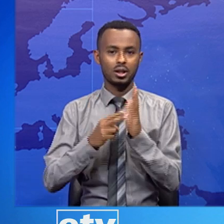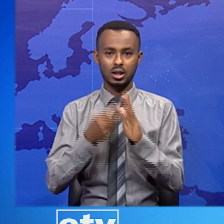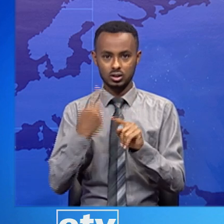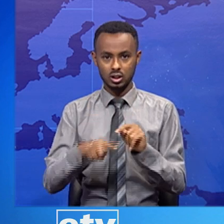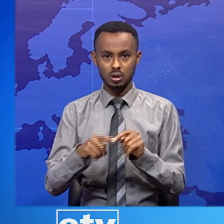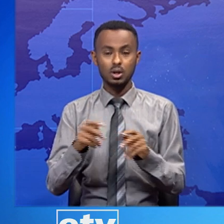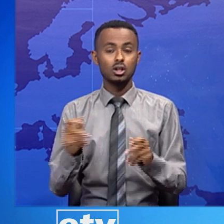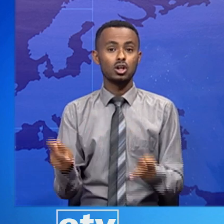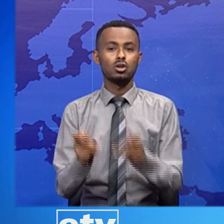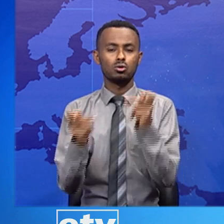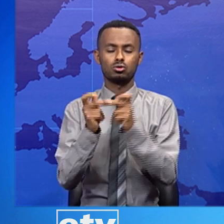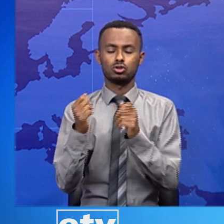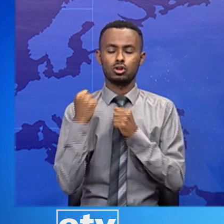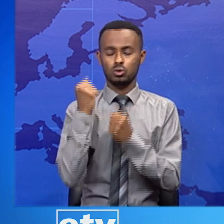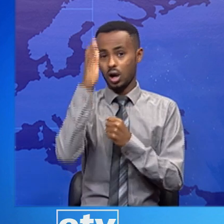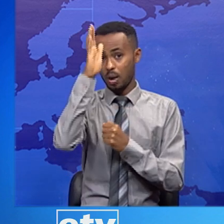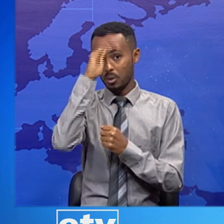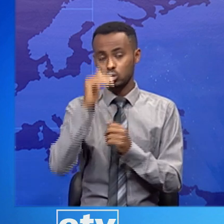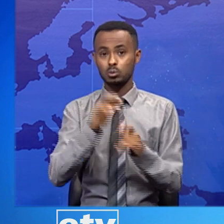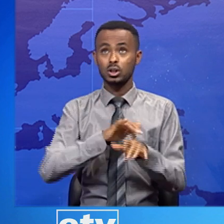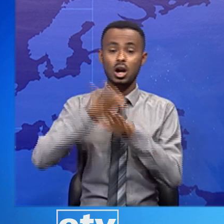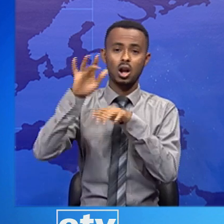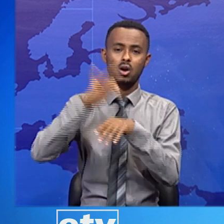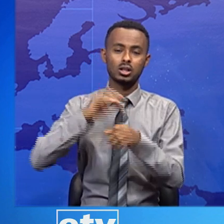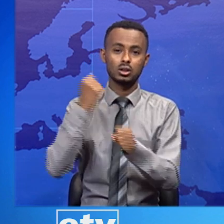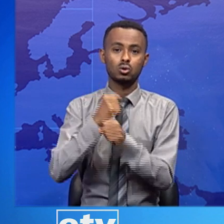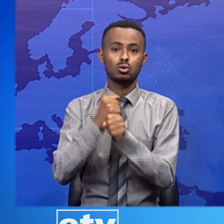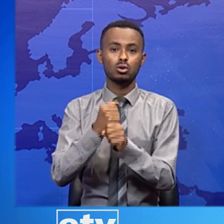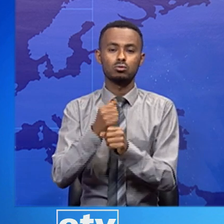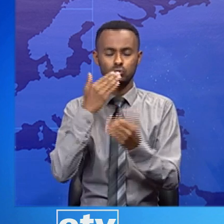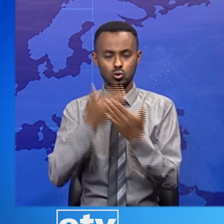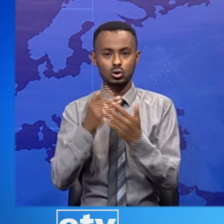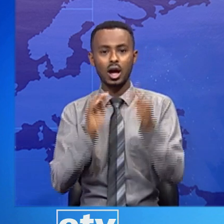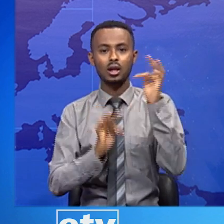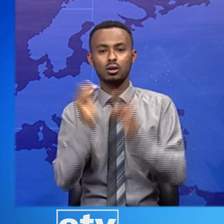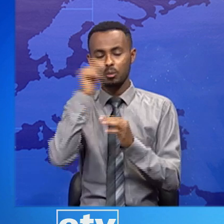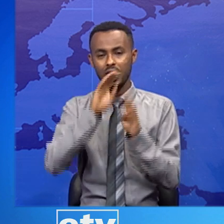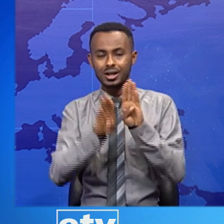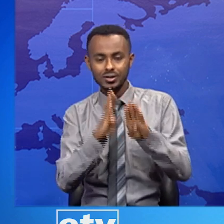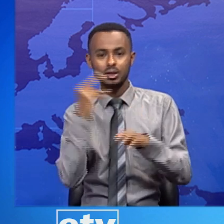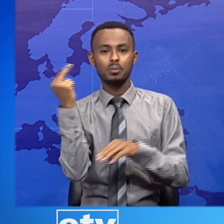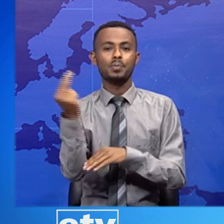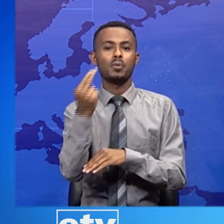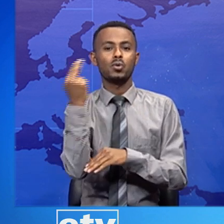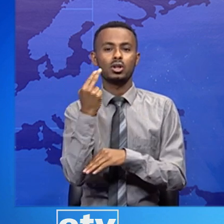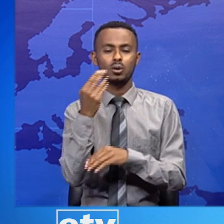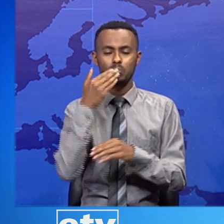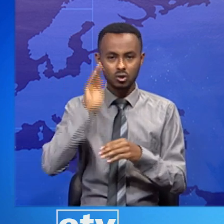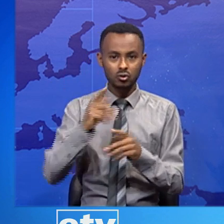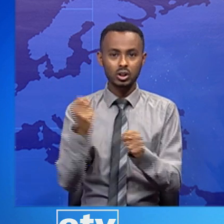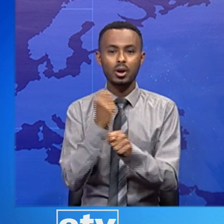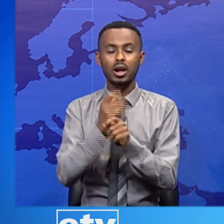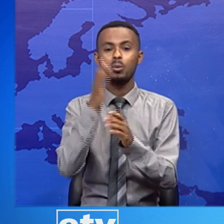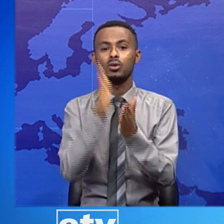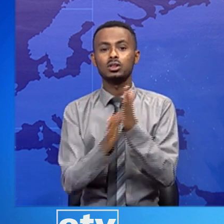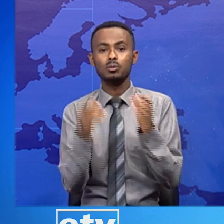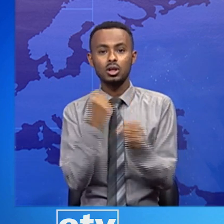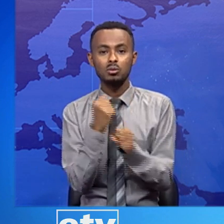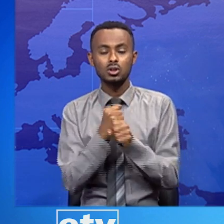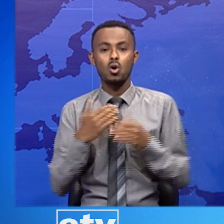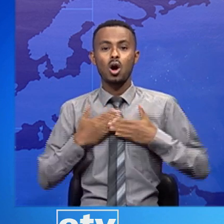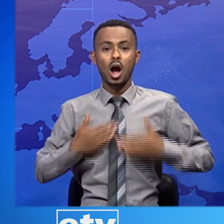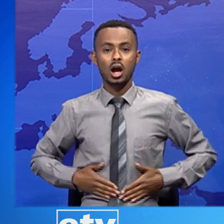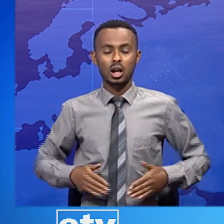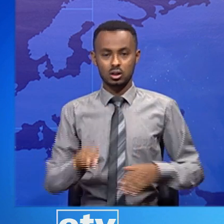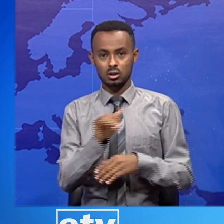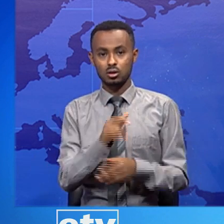ቆይተናል። የአድዋ ጀግኖች አባቶች በአድዋ ተራሮች እየሰሩትን አቅገድል የኢትዮጵያን ክፍተት በመጠቀም ኩይልጊት ለመፈጸም